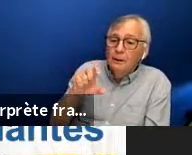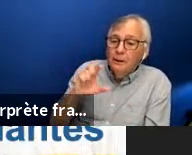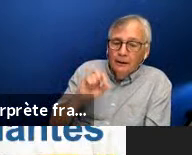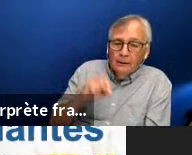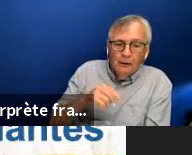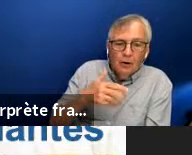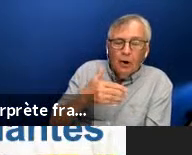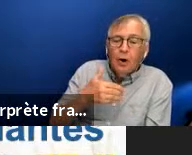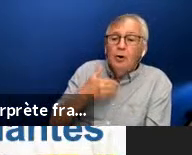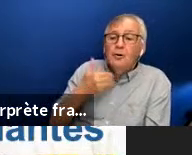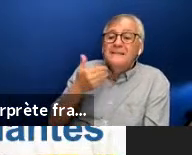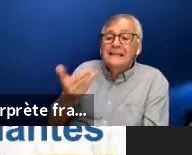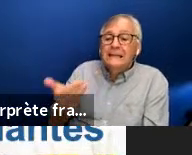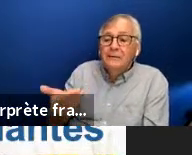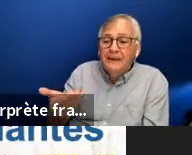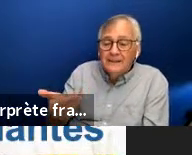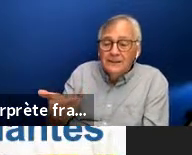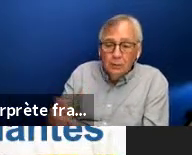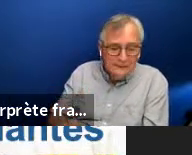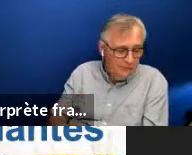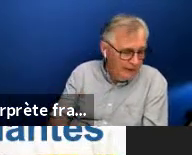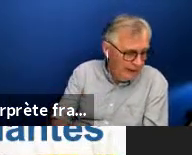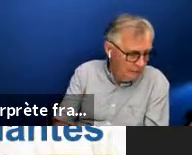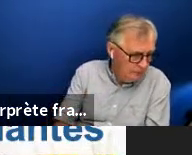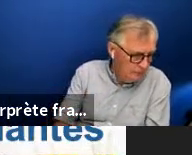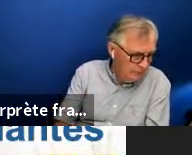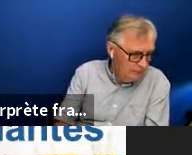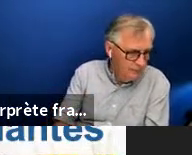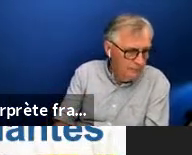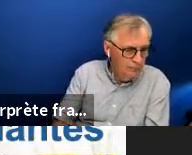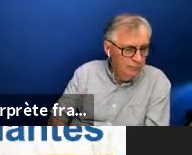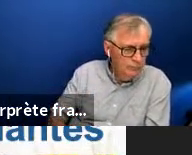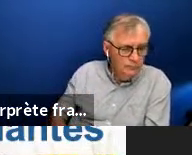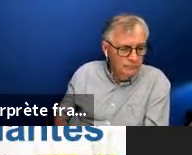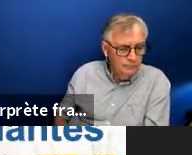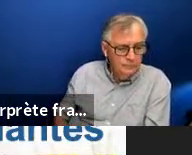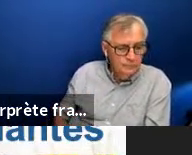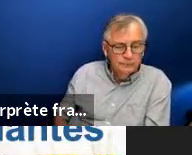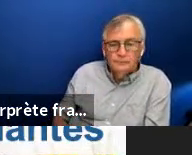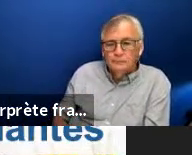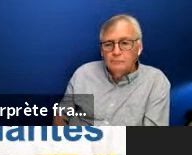majuscule ont une signification différente.